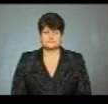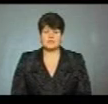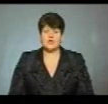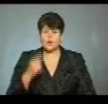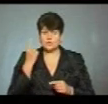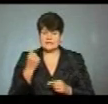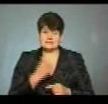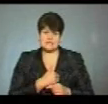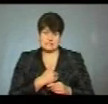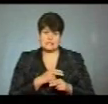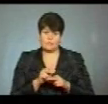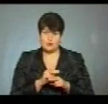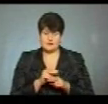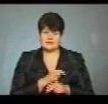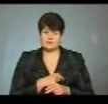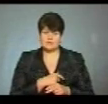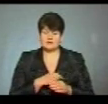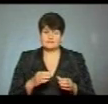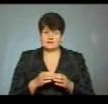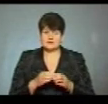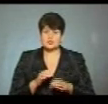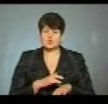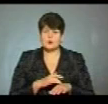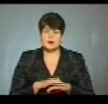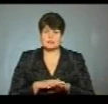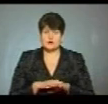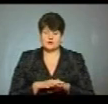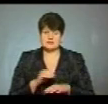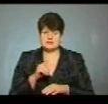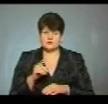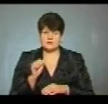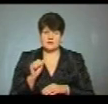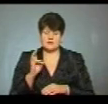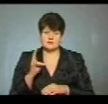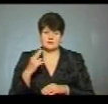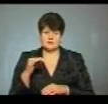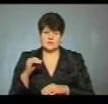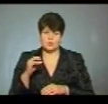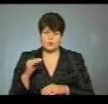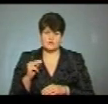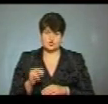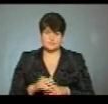Один з ініціаторів поправки – депутат від фракції «Слуги народу» Зіновій Андрійович.